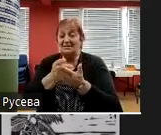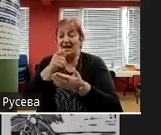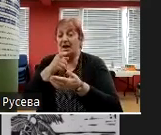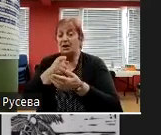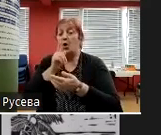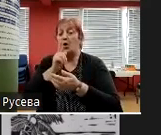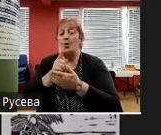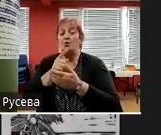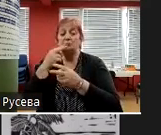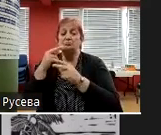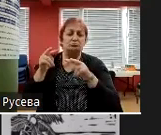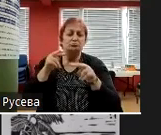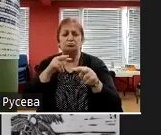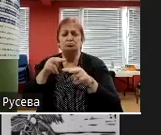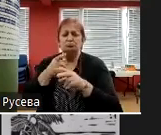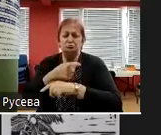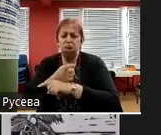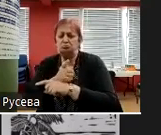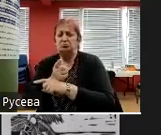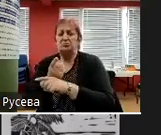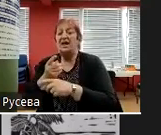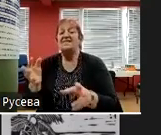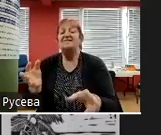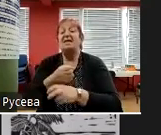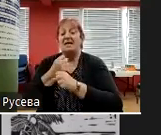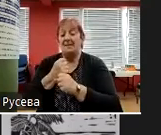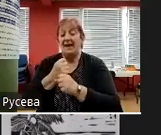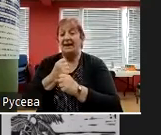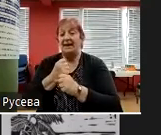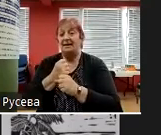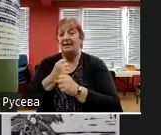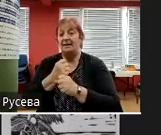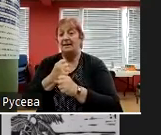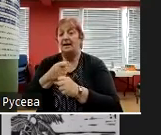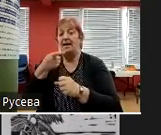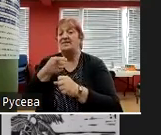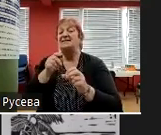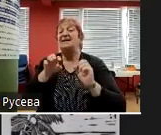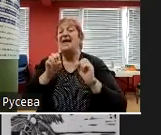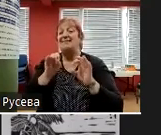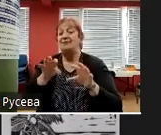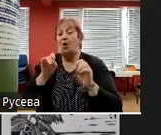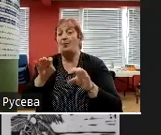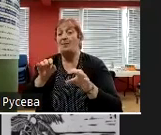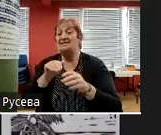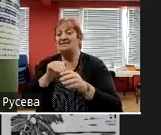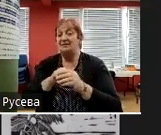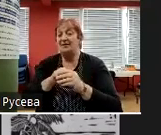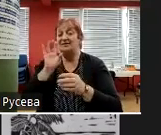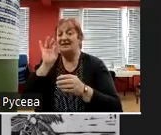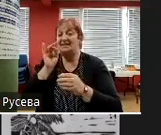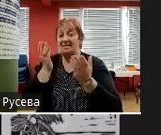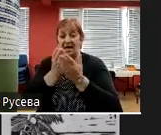да се ориентира, нали? Да ви намери дадена информация в средата на